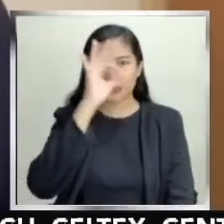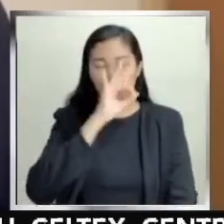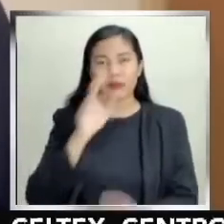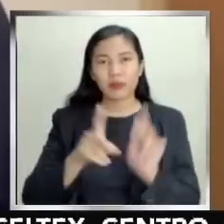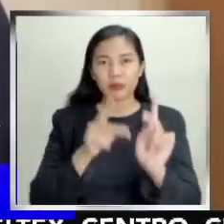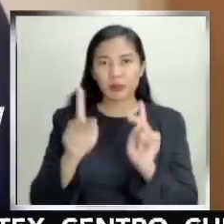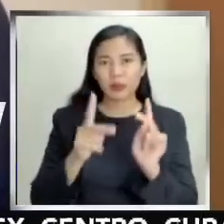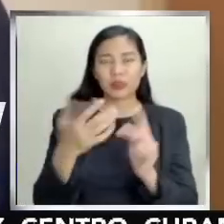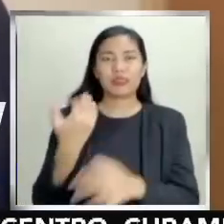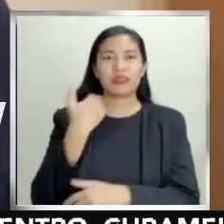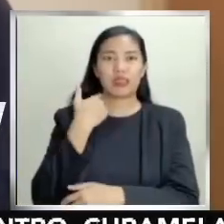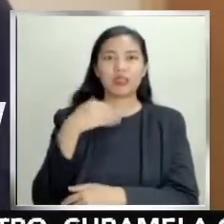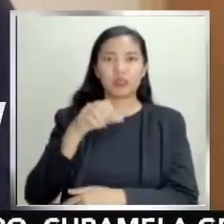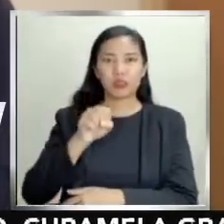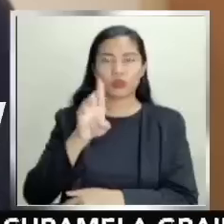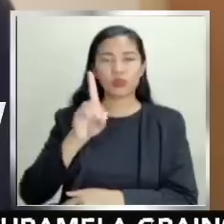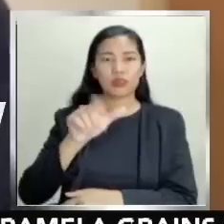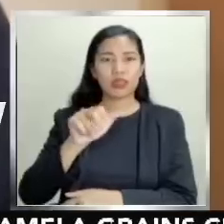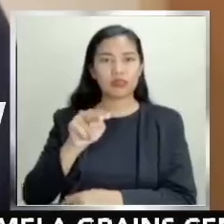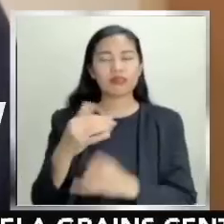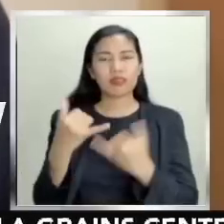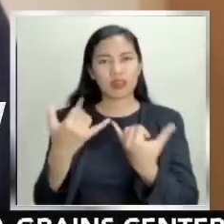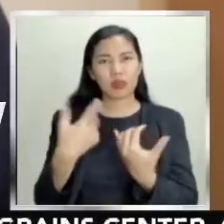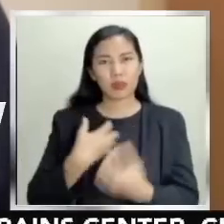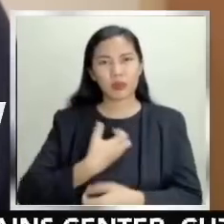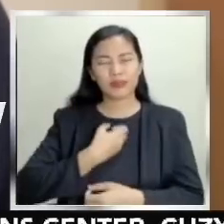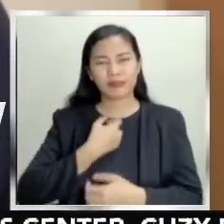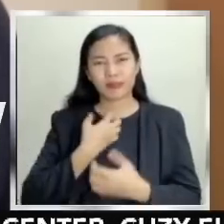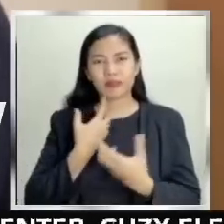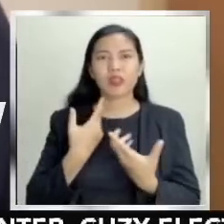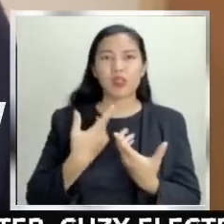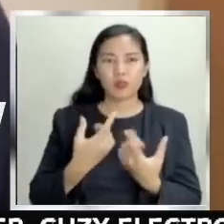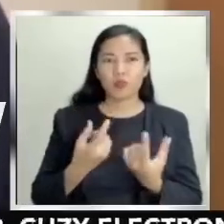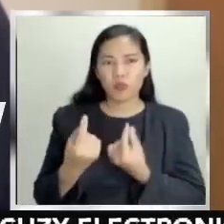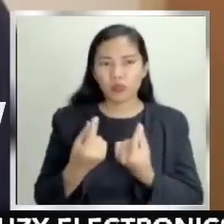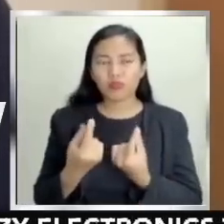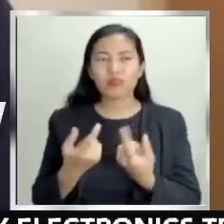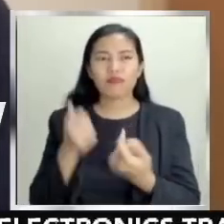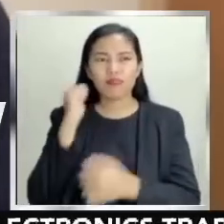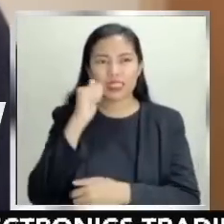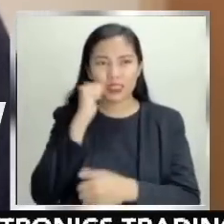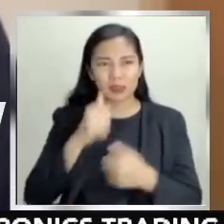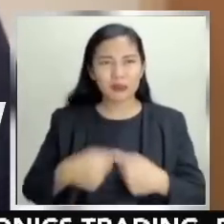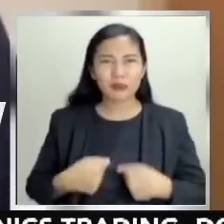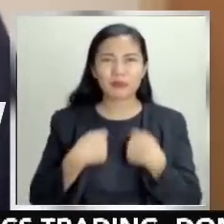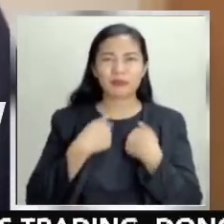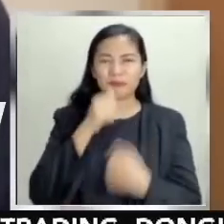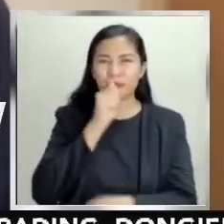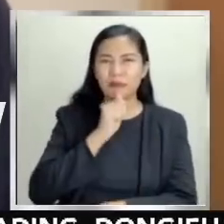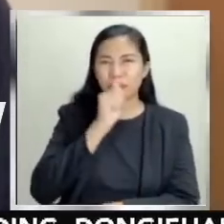kanya-kanyang diskarte na lang daw muna sila para maitawid ang araw-araw sa gitna ng bombahan at putukan.